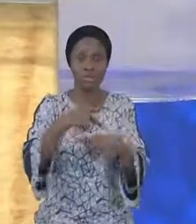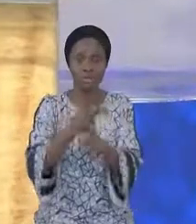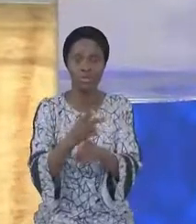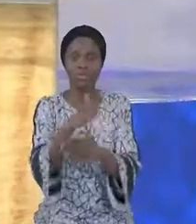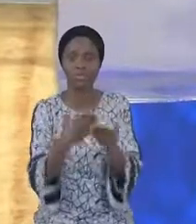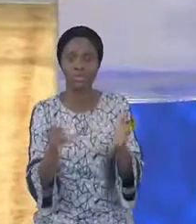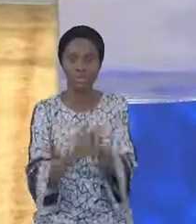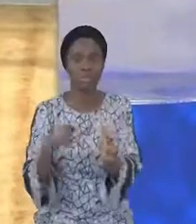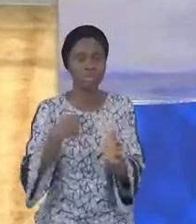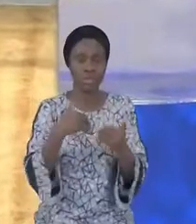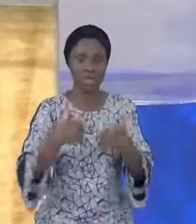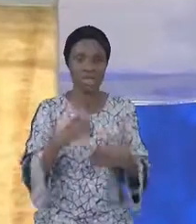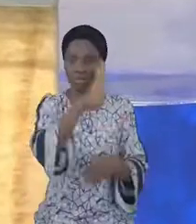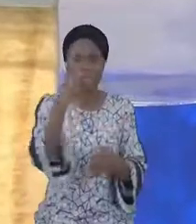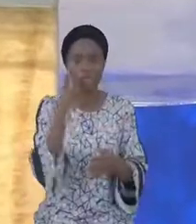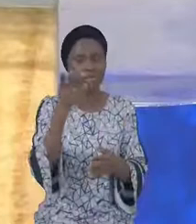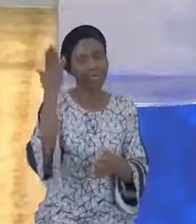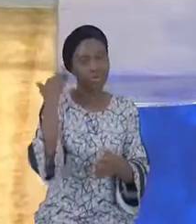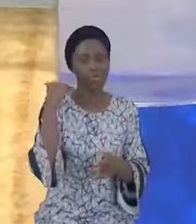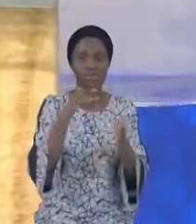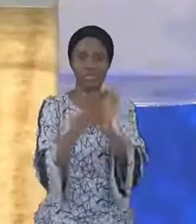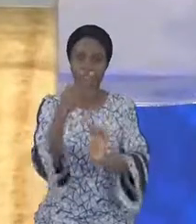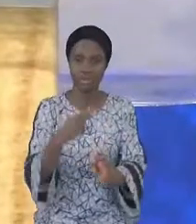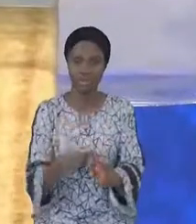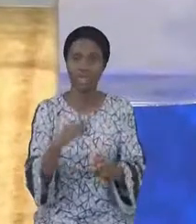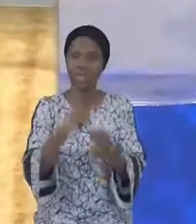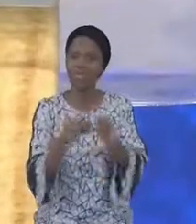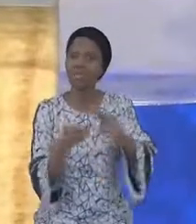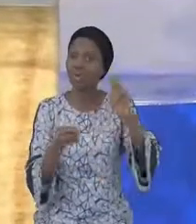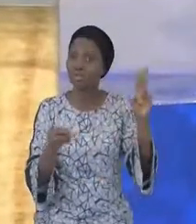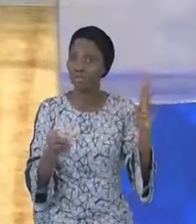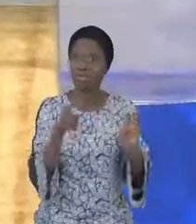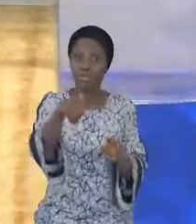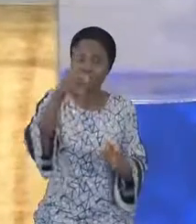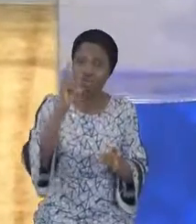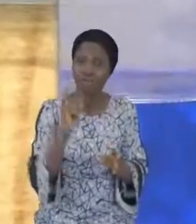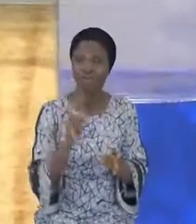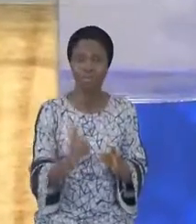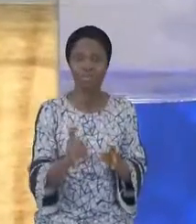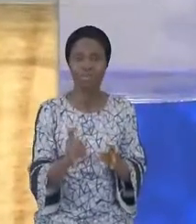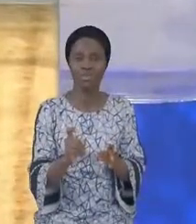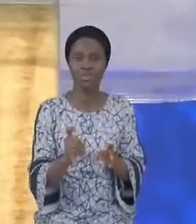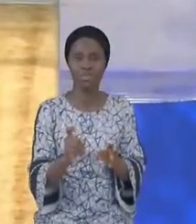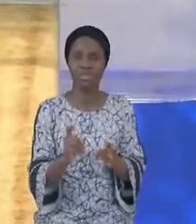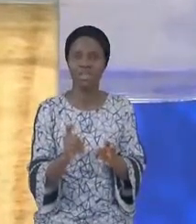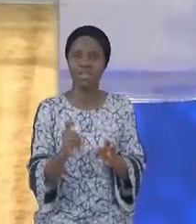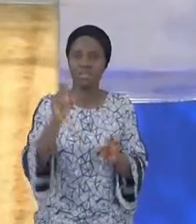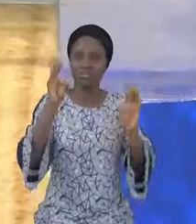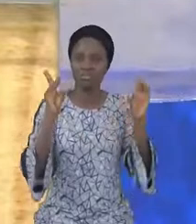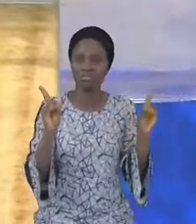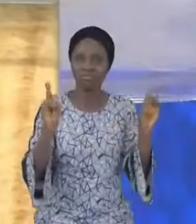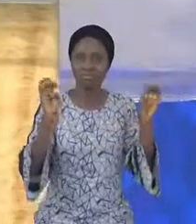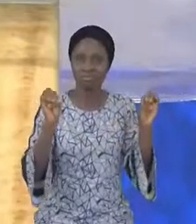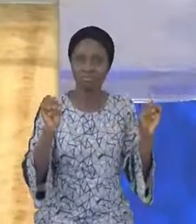Jésus-Christ. Numéro 2. Vous devez aspirer, c'est-à-dire désirer, c'est là-bas. Mais il faut